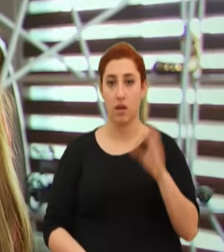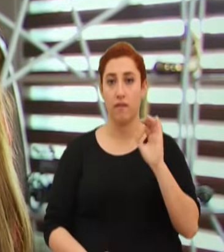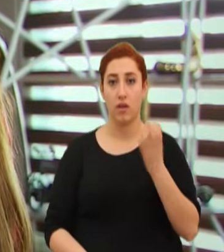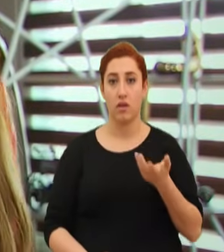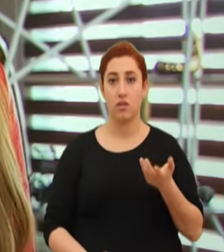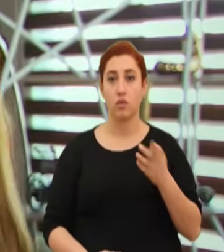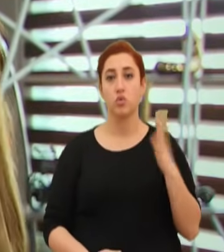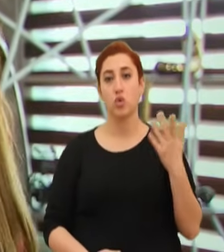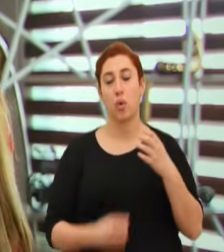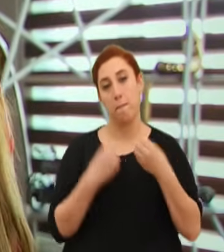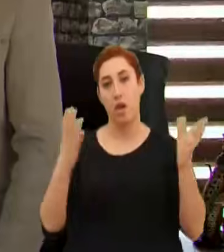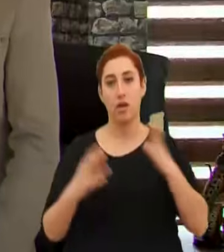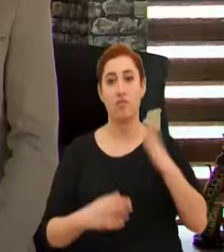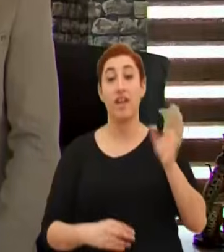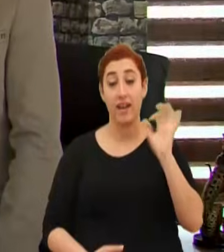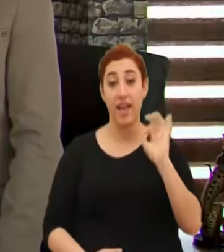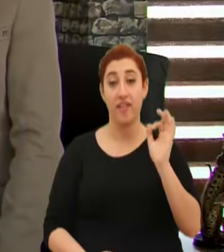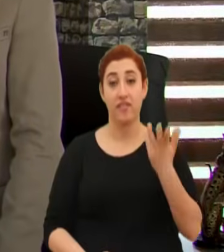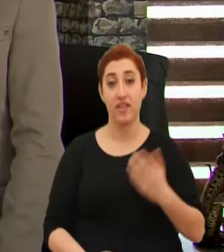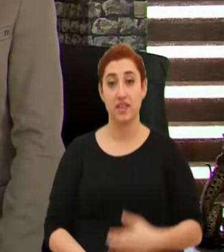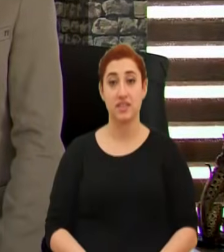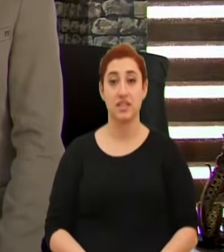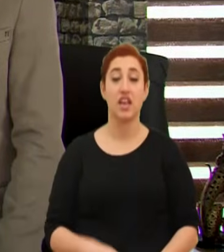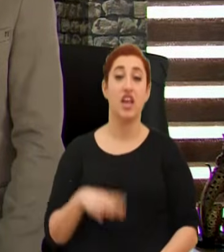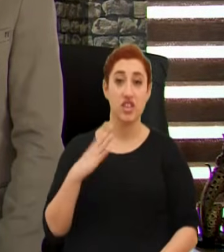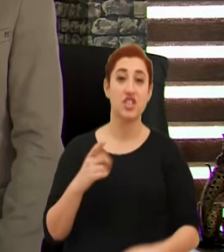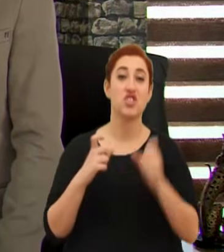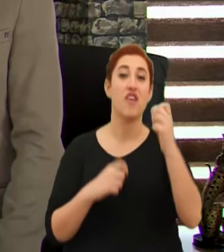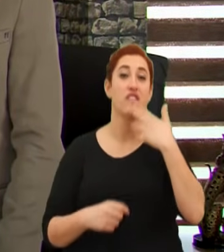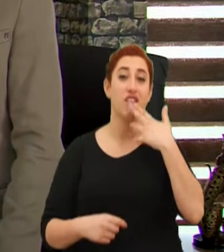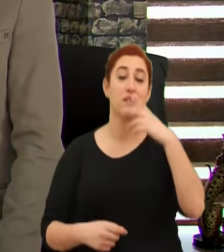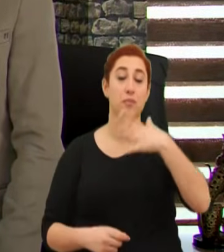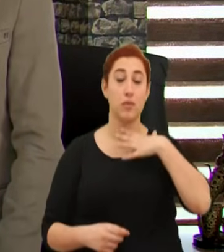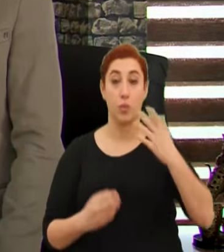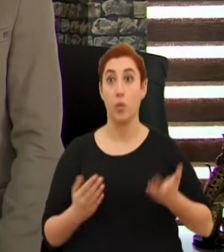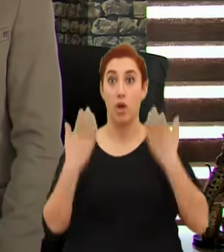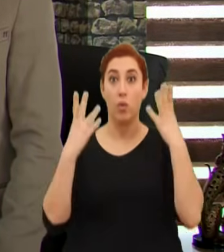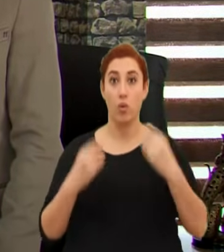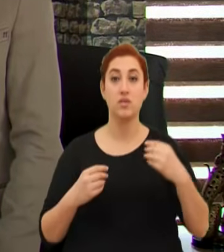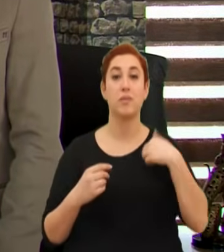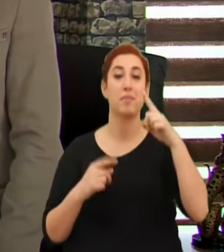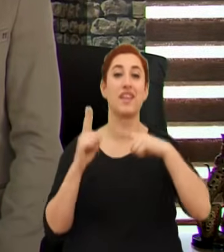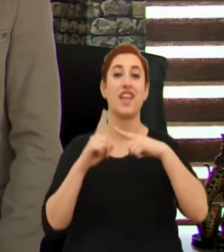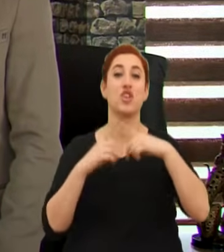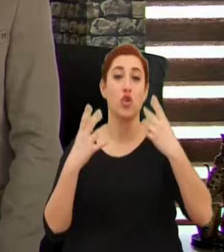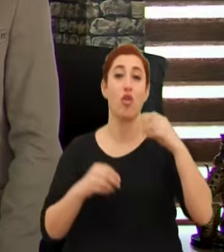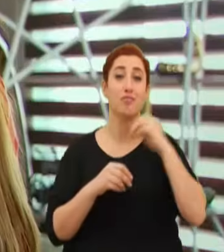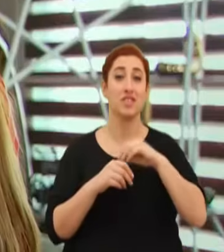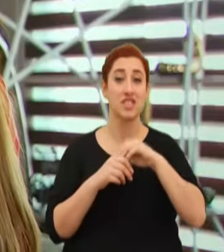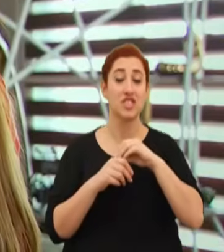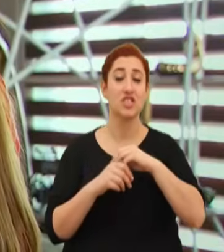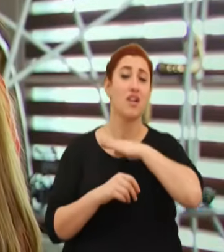Evet. Çünkü baygındı. Evet. İşte Cavidan Hanım kendine gelince bana bir teşekkür edebilmek